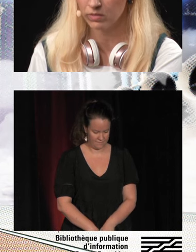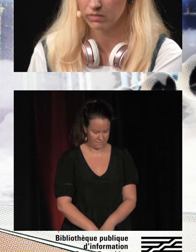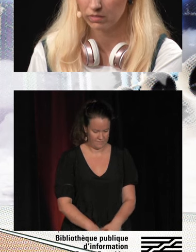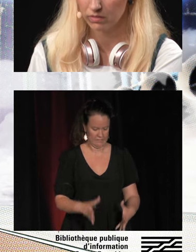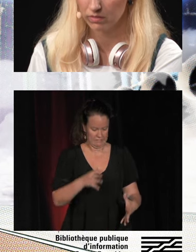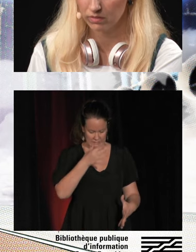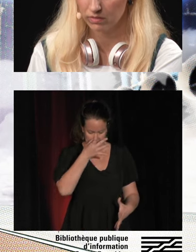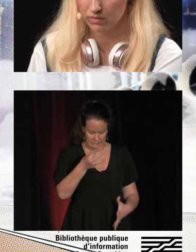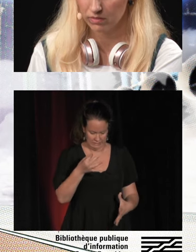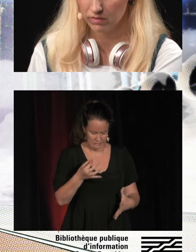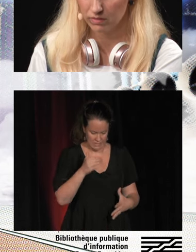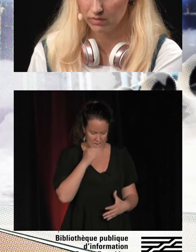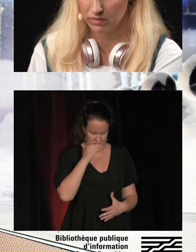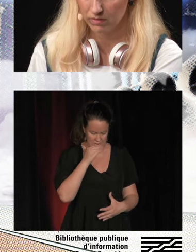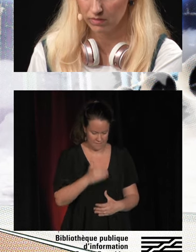Oh ben non.